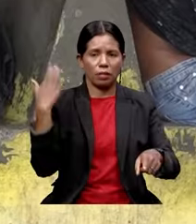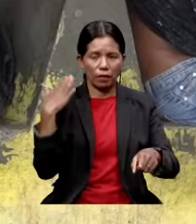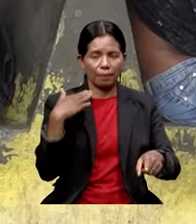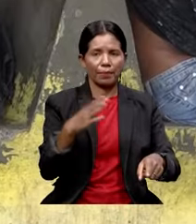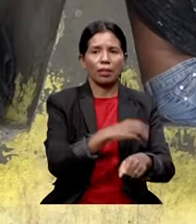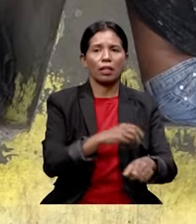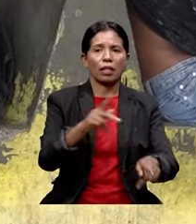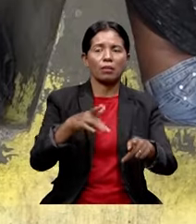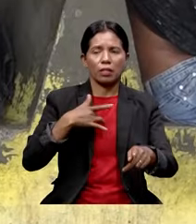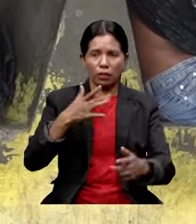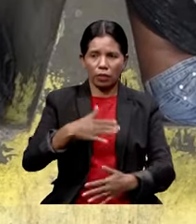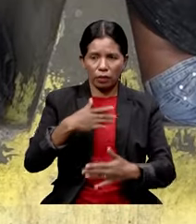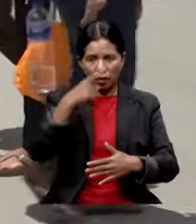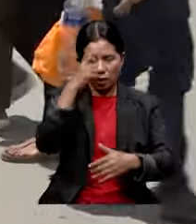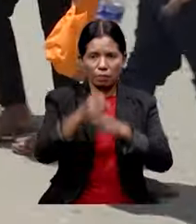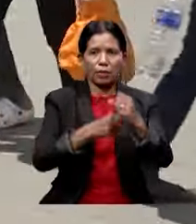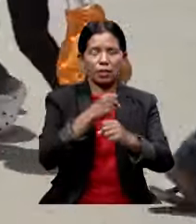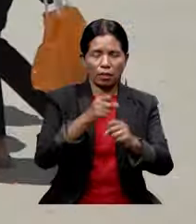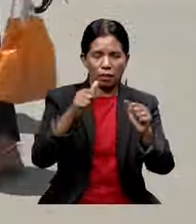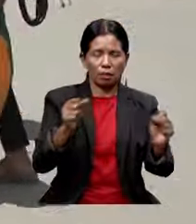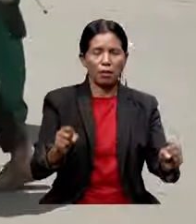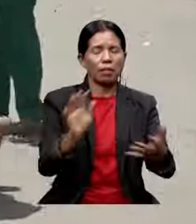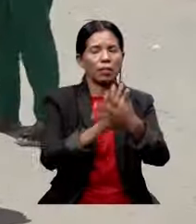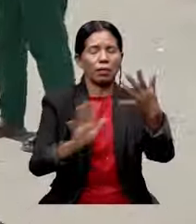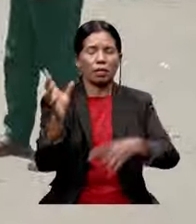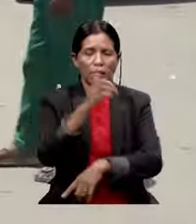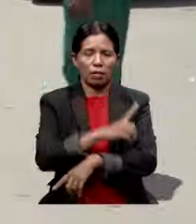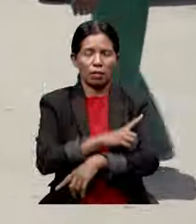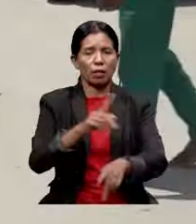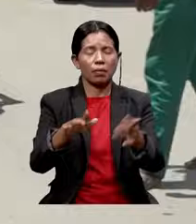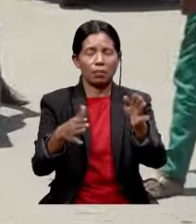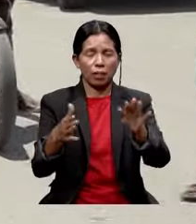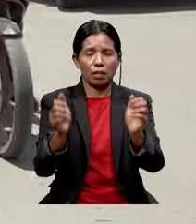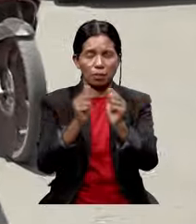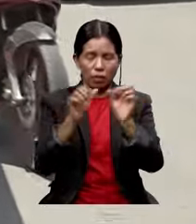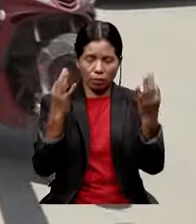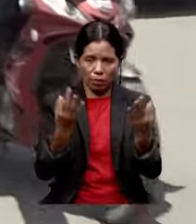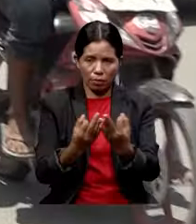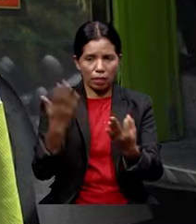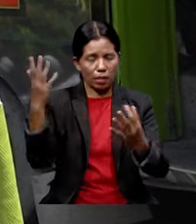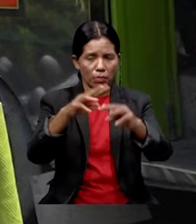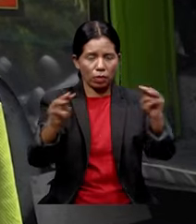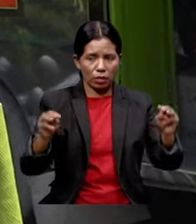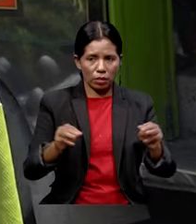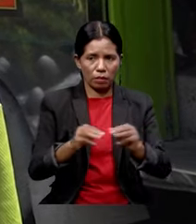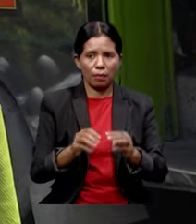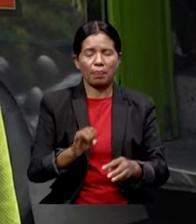da Silva senti contenti tamba tinang ne bele celebra lorong matebian hamuto ko familia ya munisipi. Au